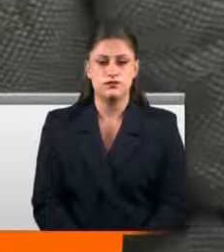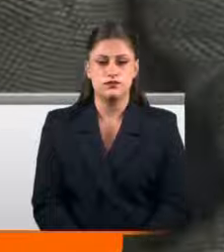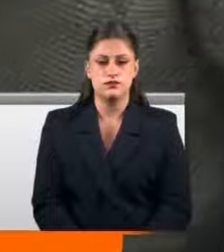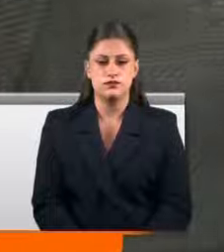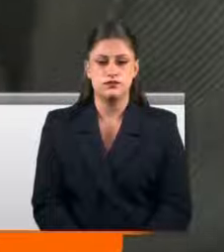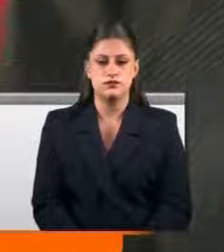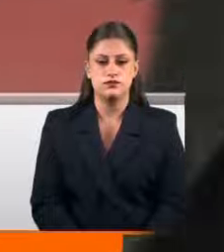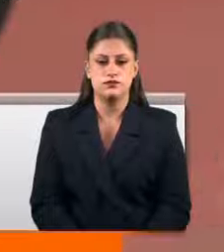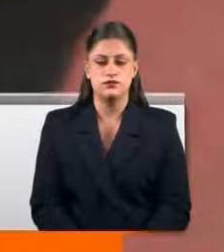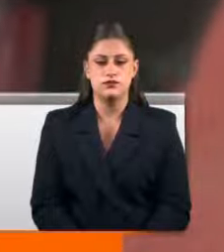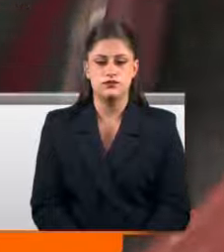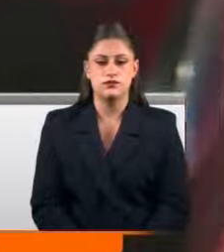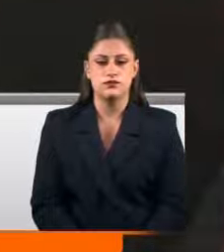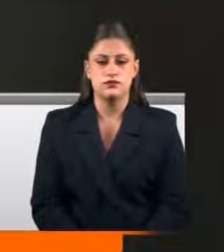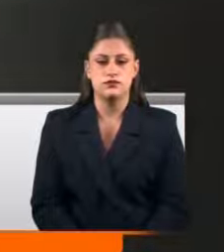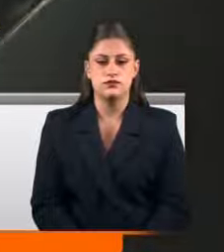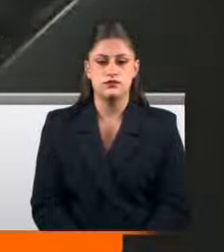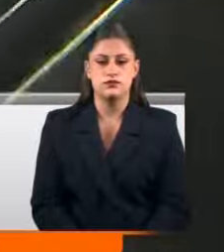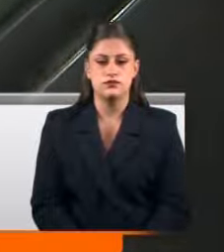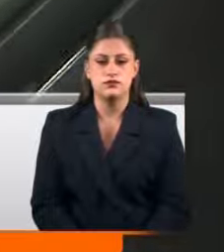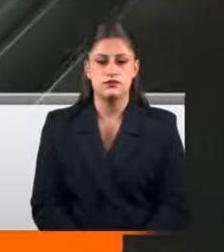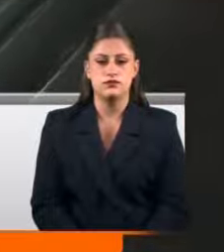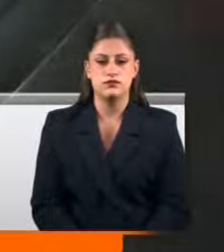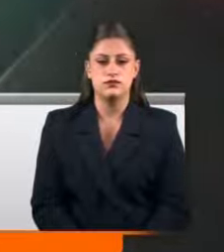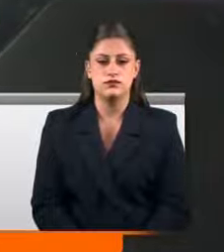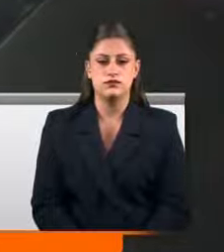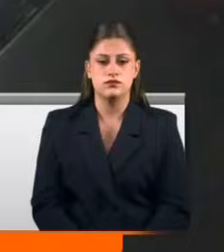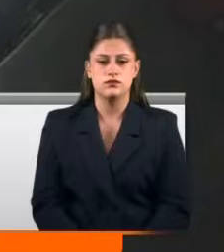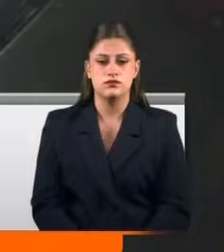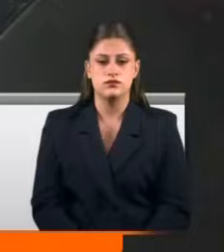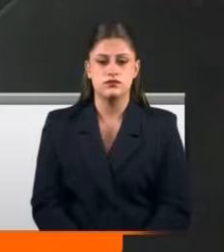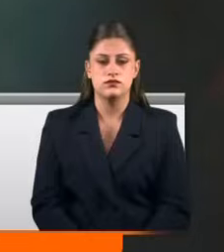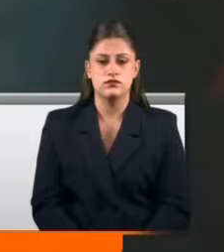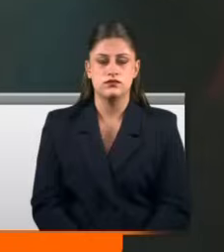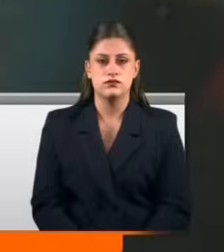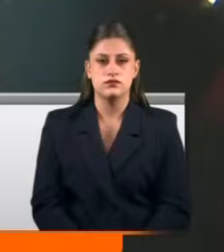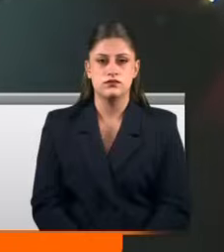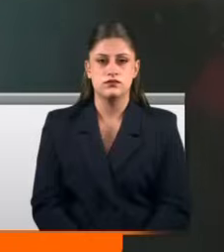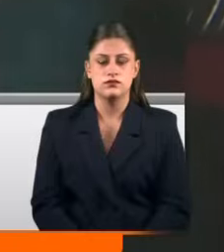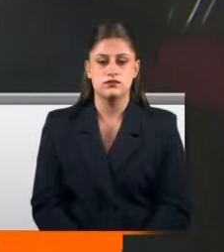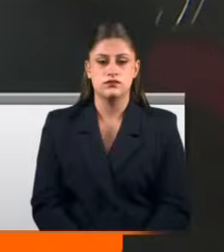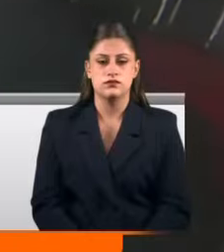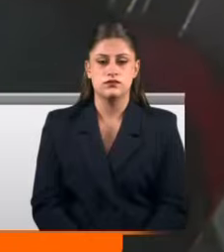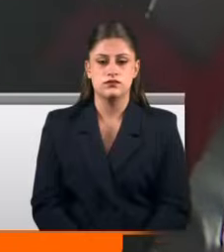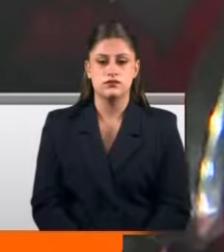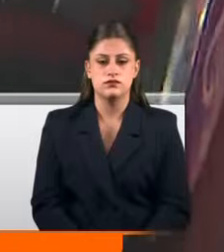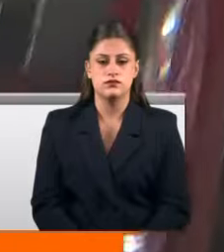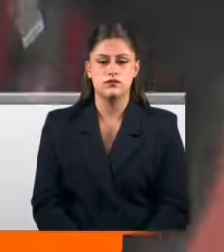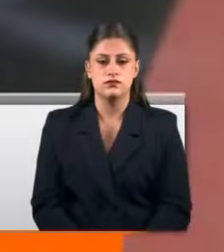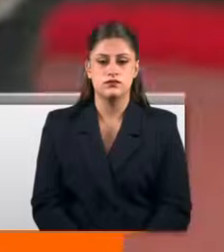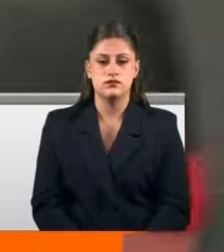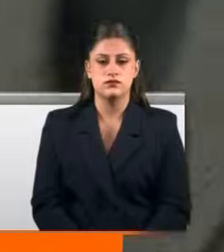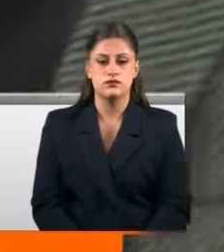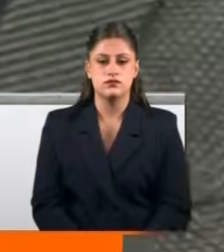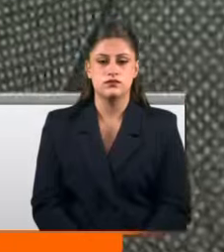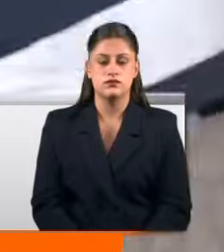Genellikle iş bilmeyen kişiler şuradan çubuğu çeker, arabanın duman atmasını keser ve der ki arabada herhangi bir duman atma